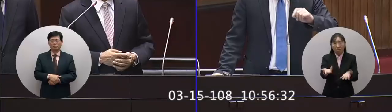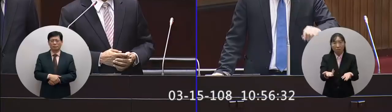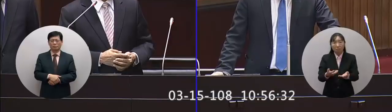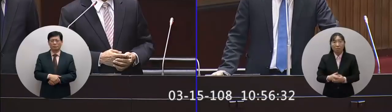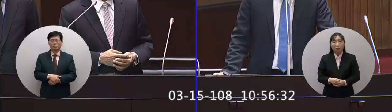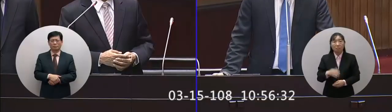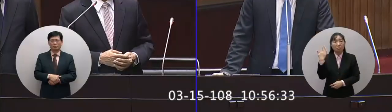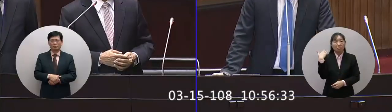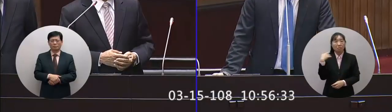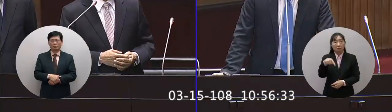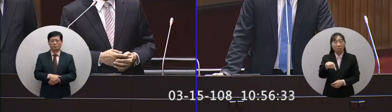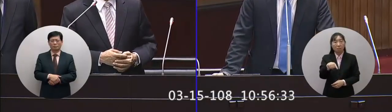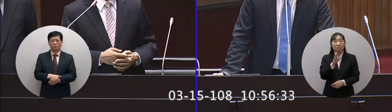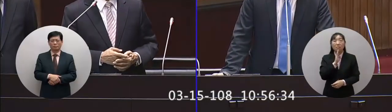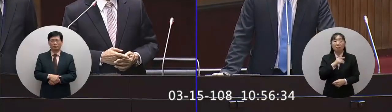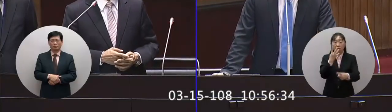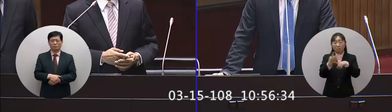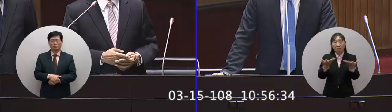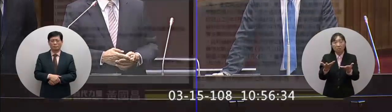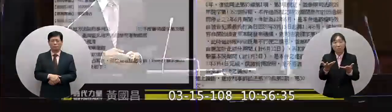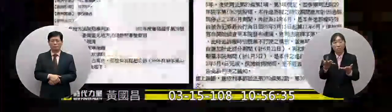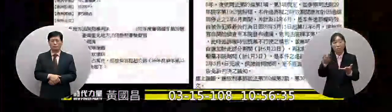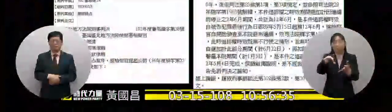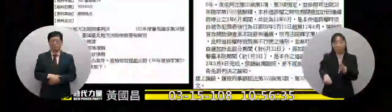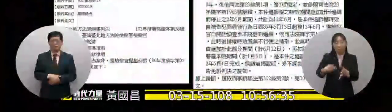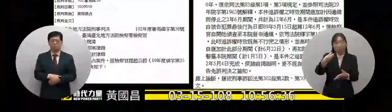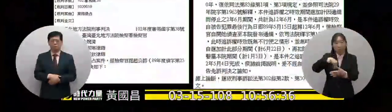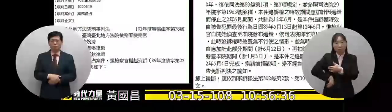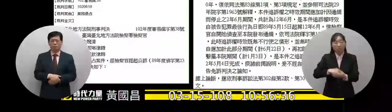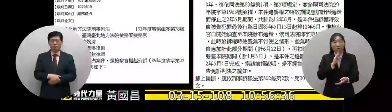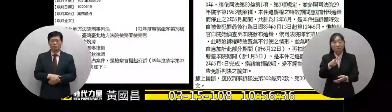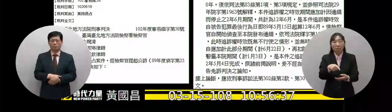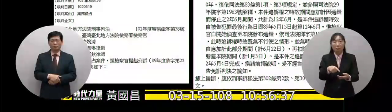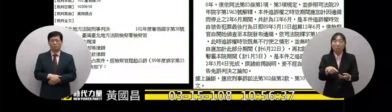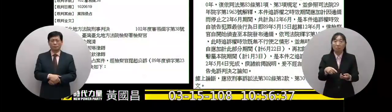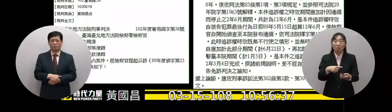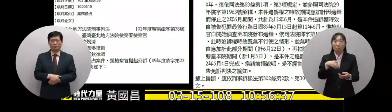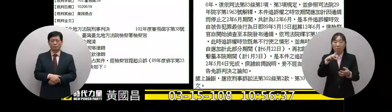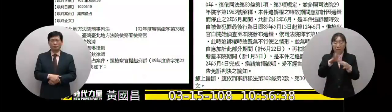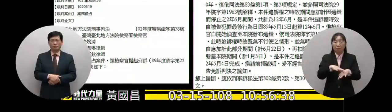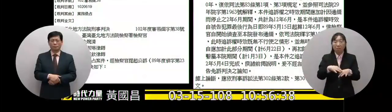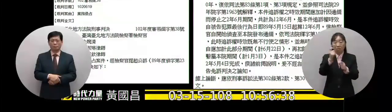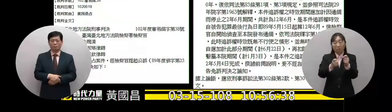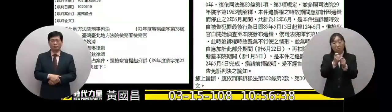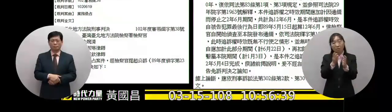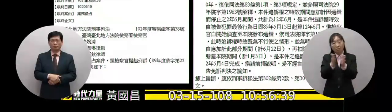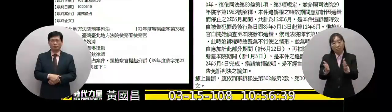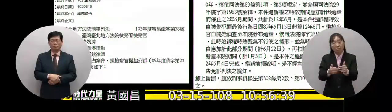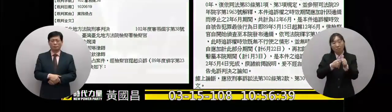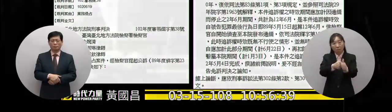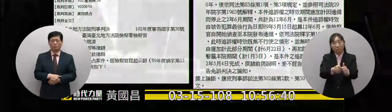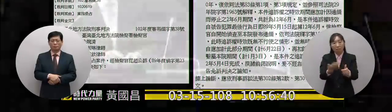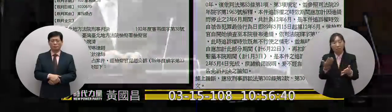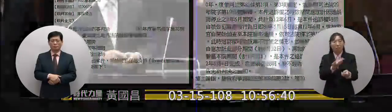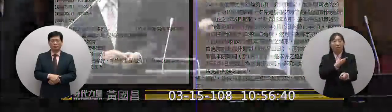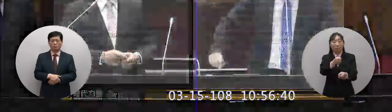子当初是用业务侵占的轻罪起诉，让他适用十年短的追诉权时效，